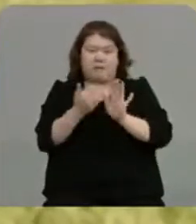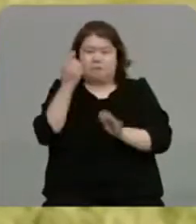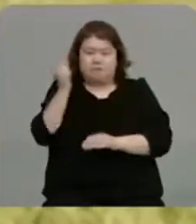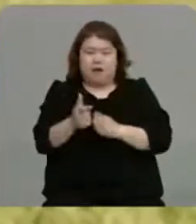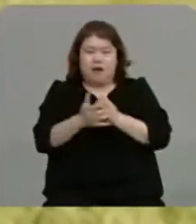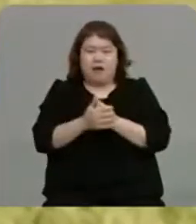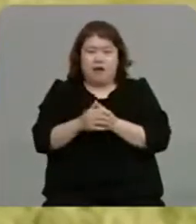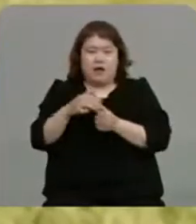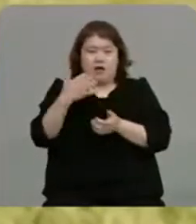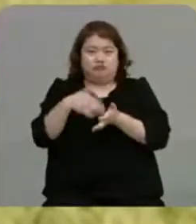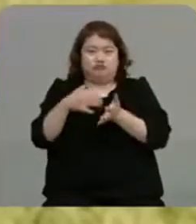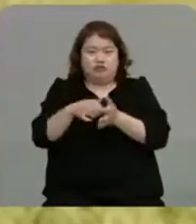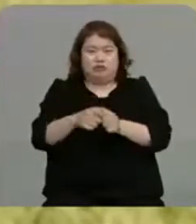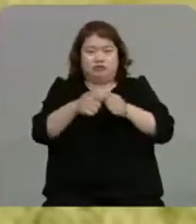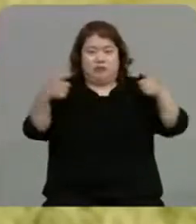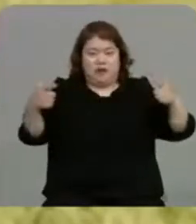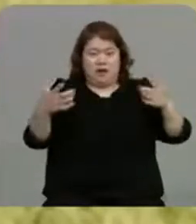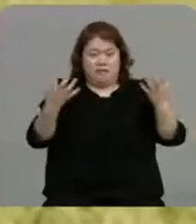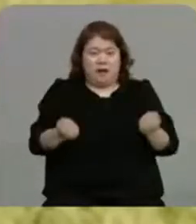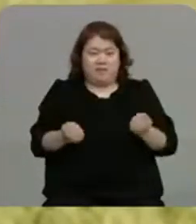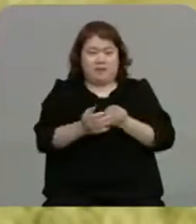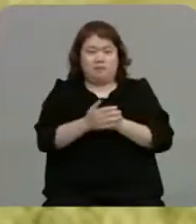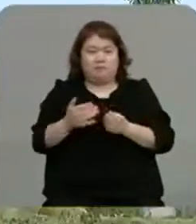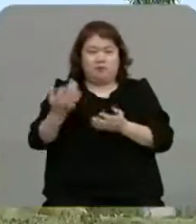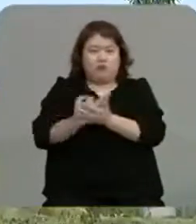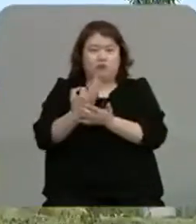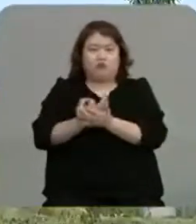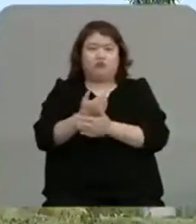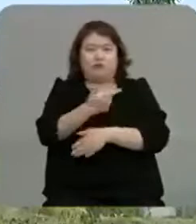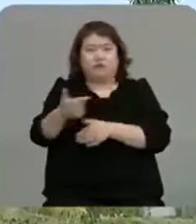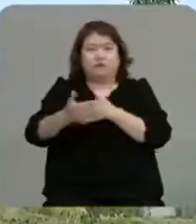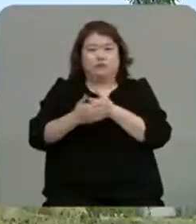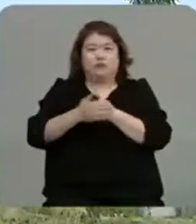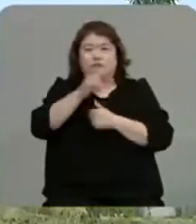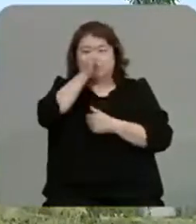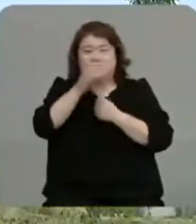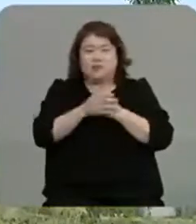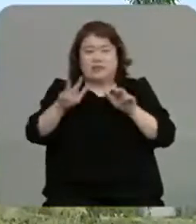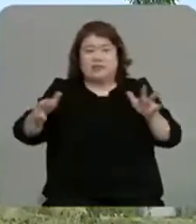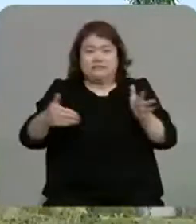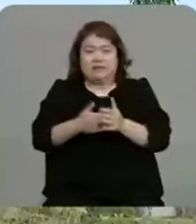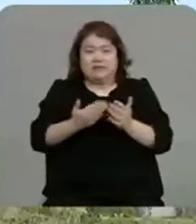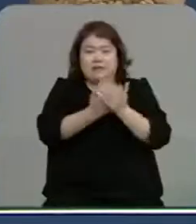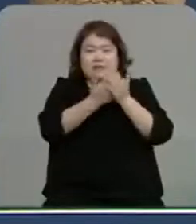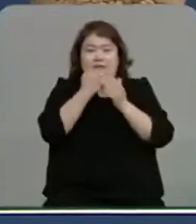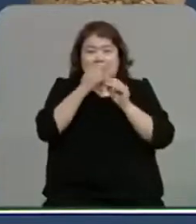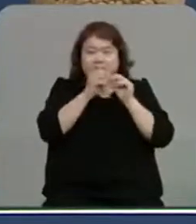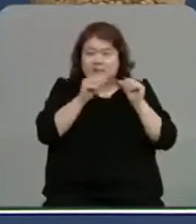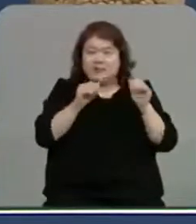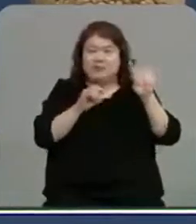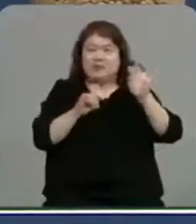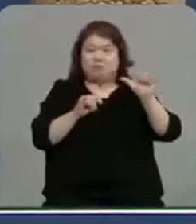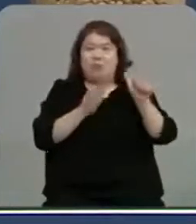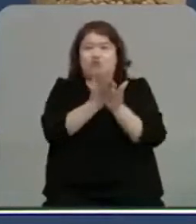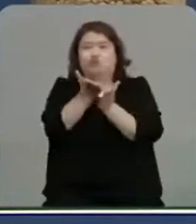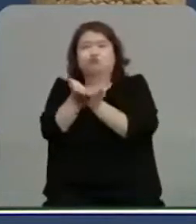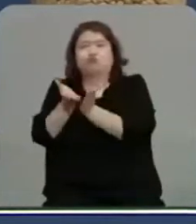보니 농가 소득에 큰 보탬이 되는 것 같습니다. 지금까지 개발된 우리 밀 품종은